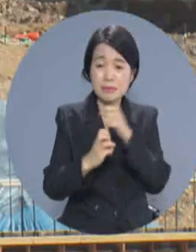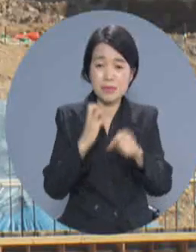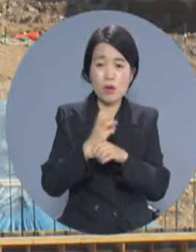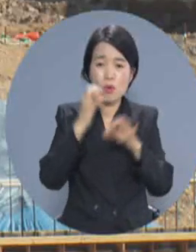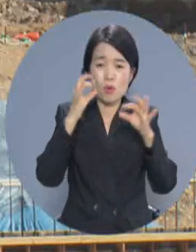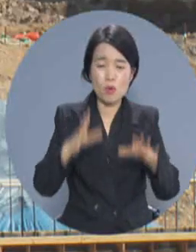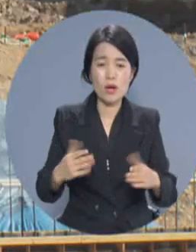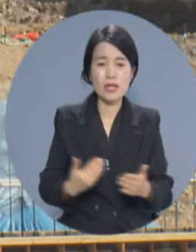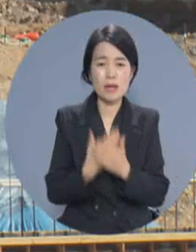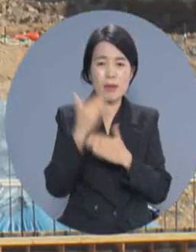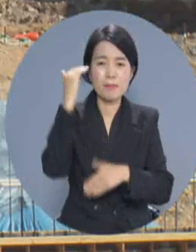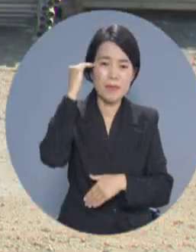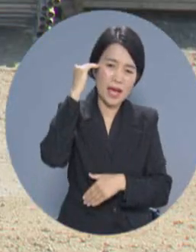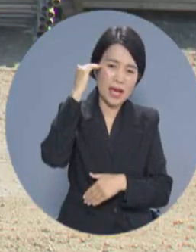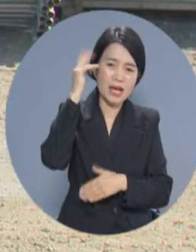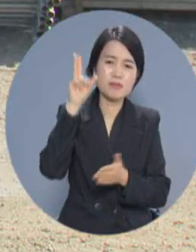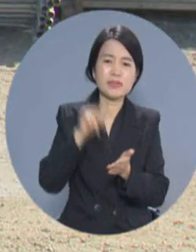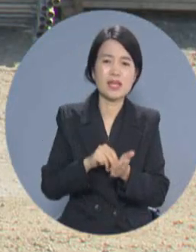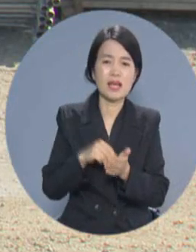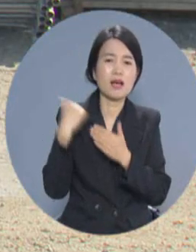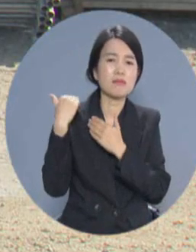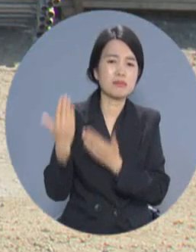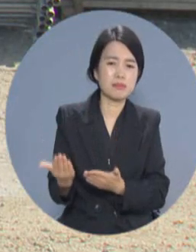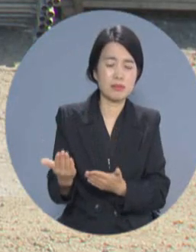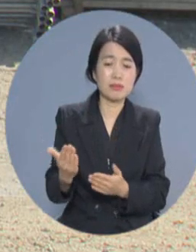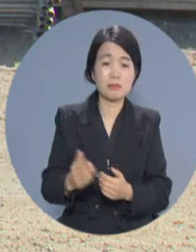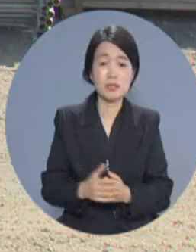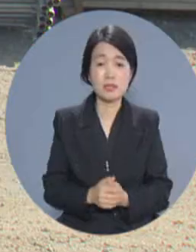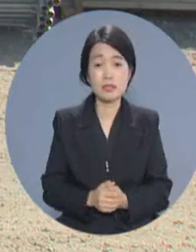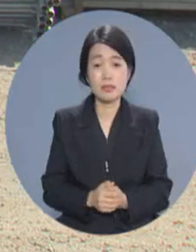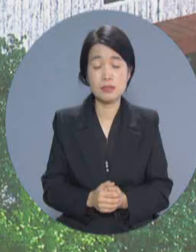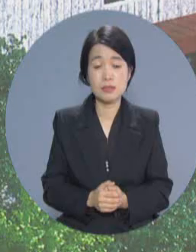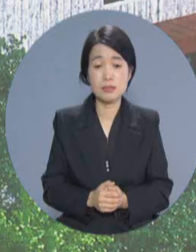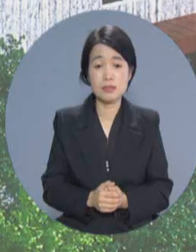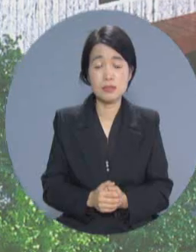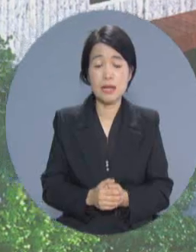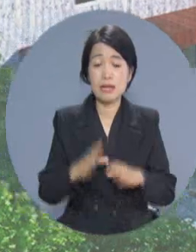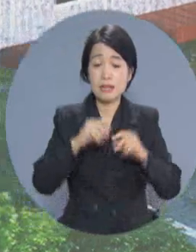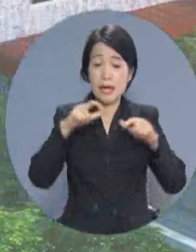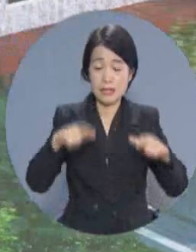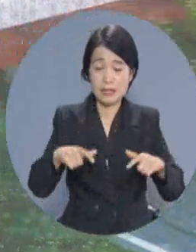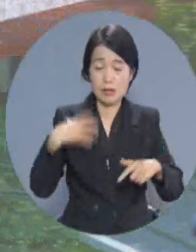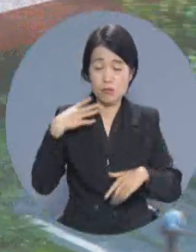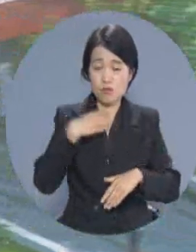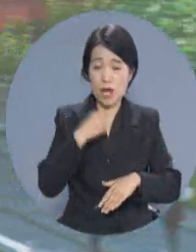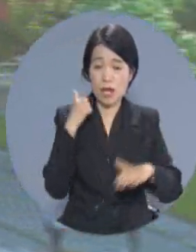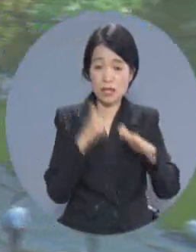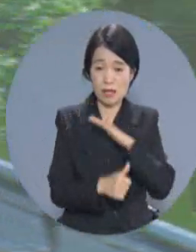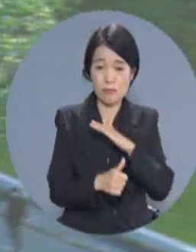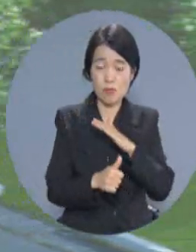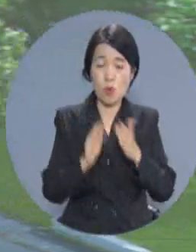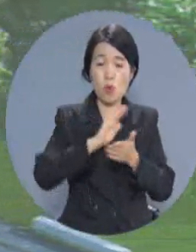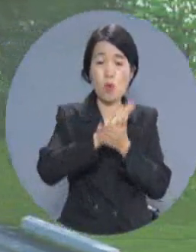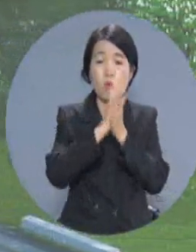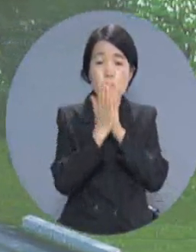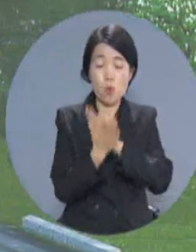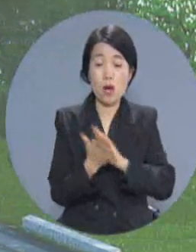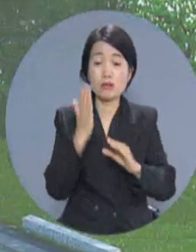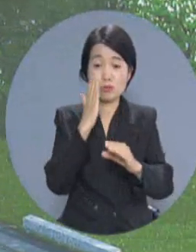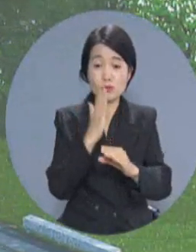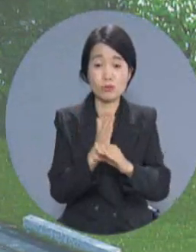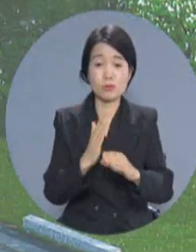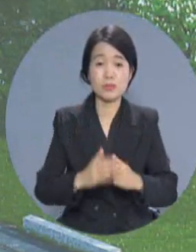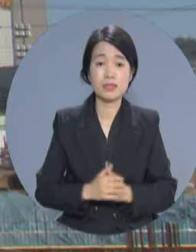년 동안 개발을 방해하는 애물단지로 꼽혀왔습니다. 이 부지가 무안의 상징물로 변신을 꾀하고